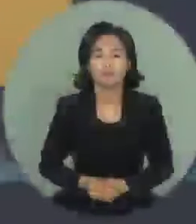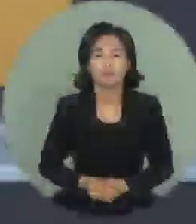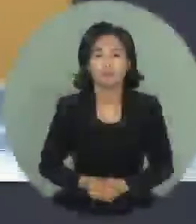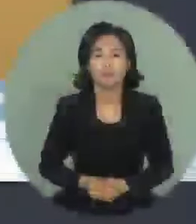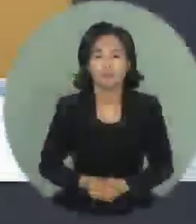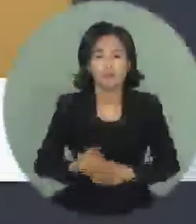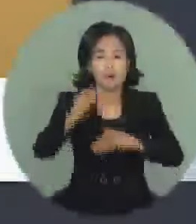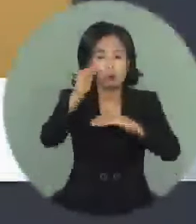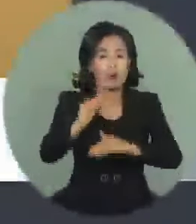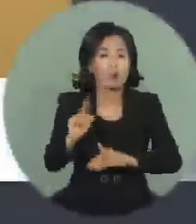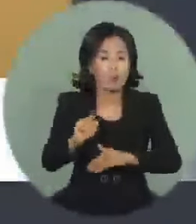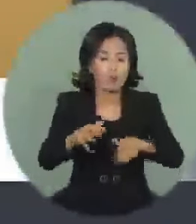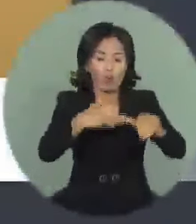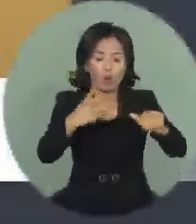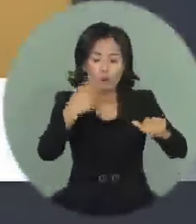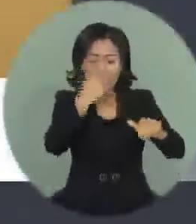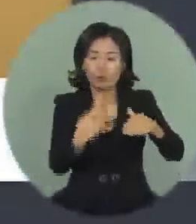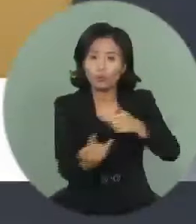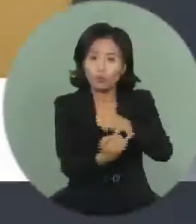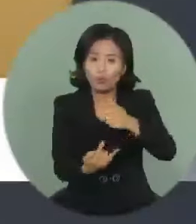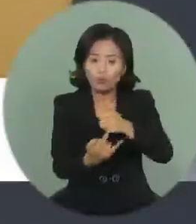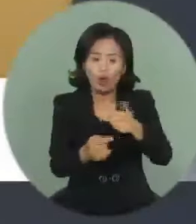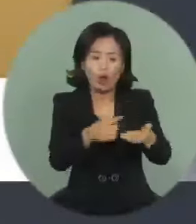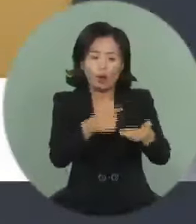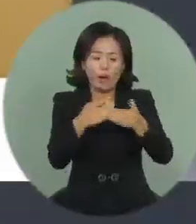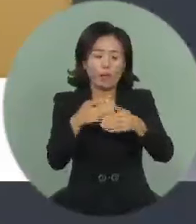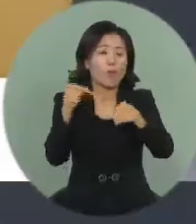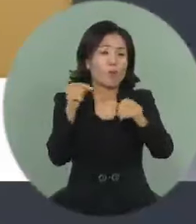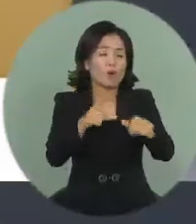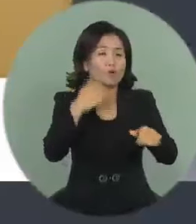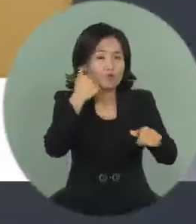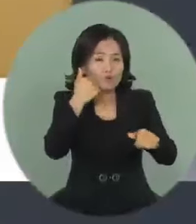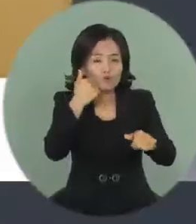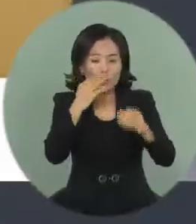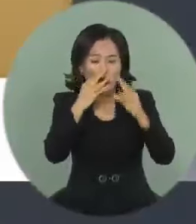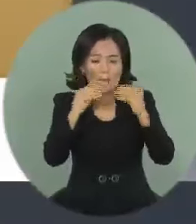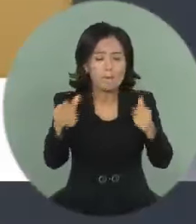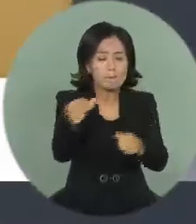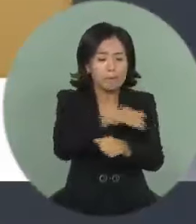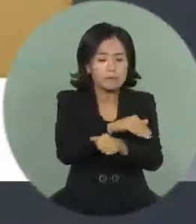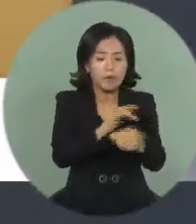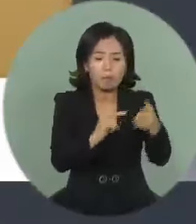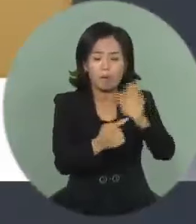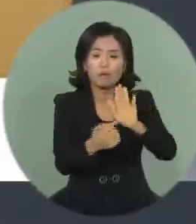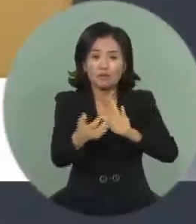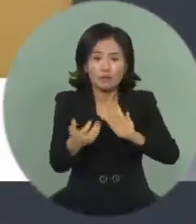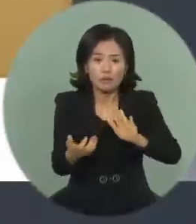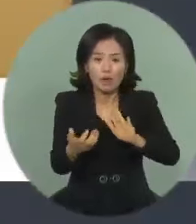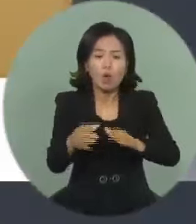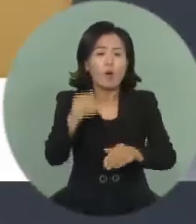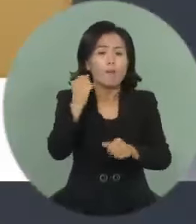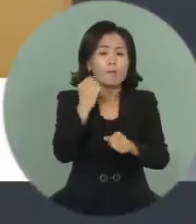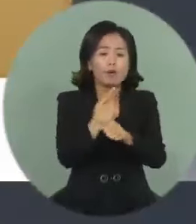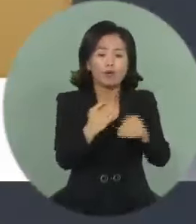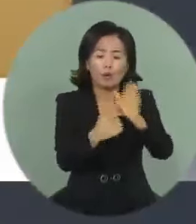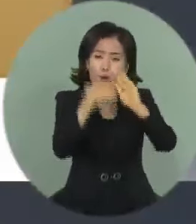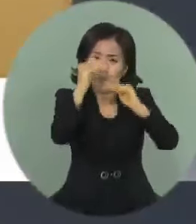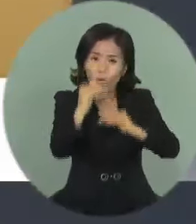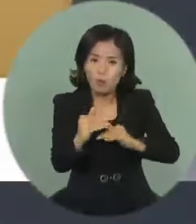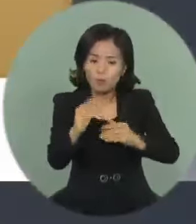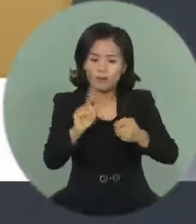앞서 보신 것처럼 518 조사위는 발포 명령과 암매장을 규명하기는 커녕 이미 확립된 사실마저도 반영하지